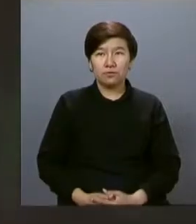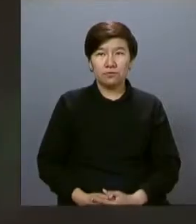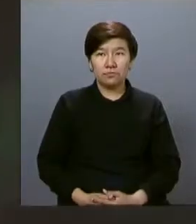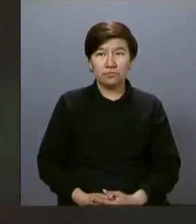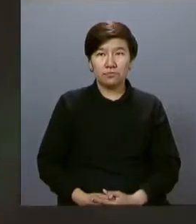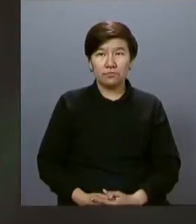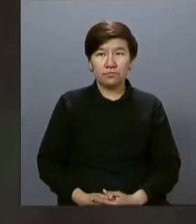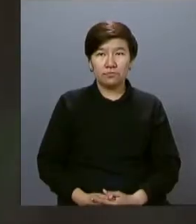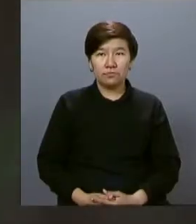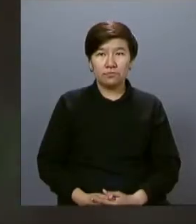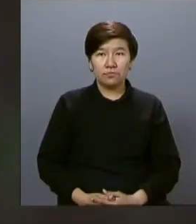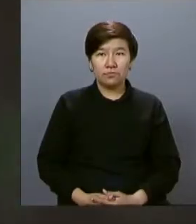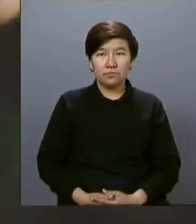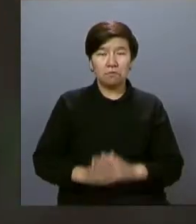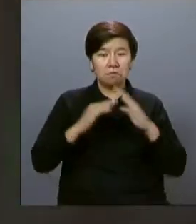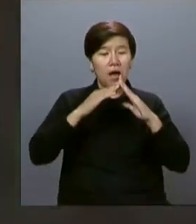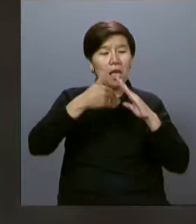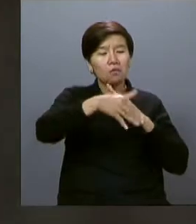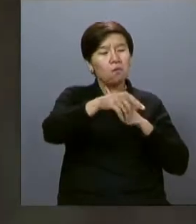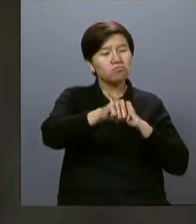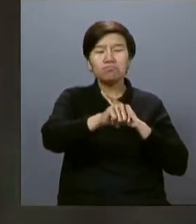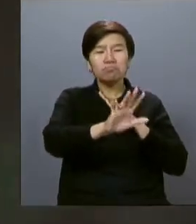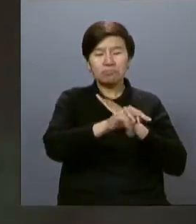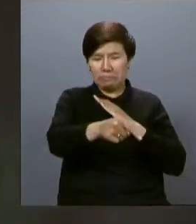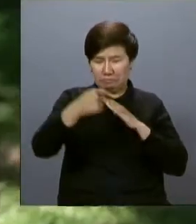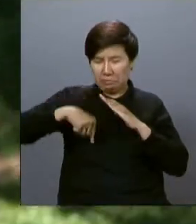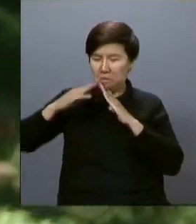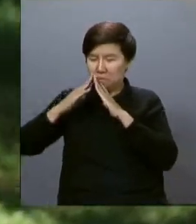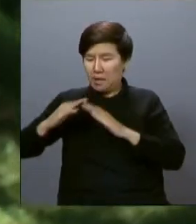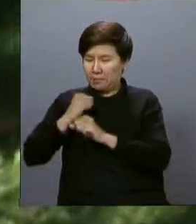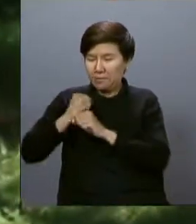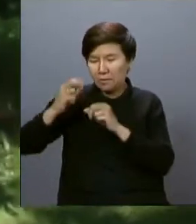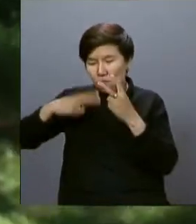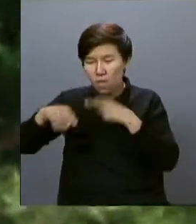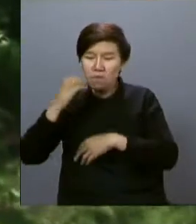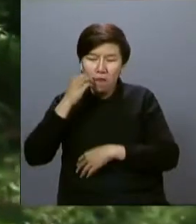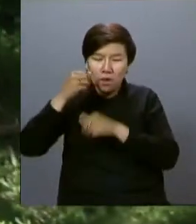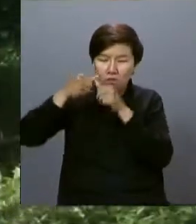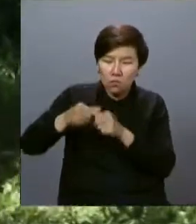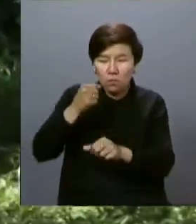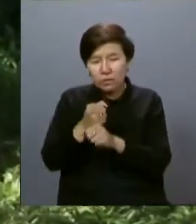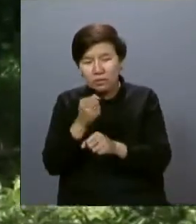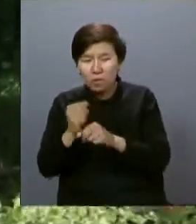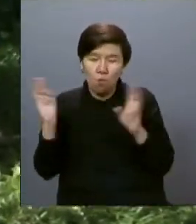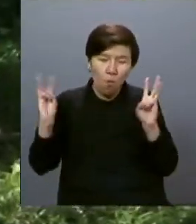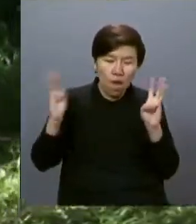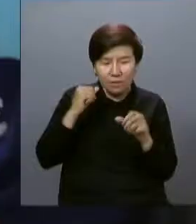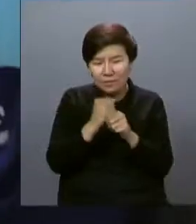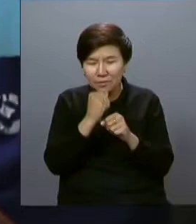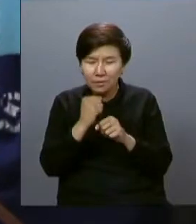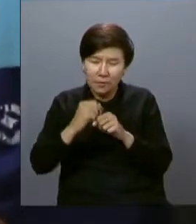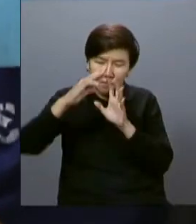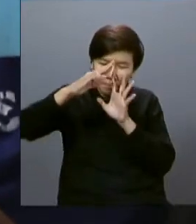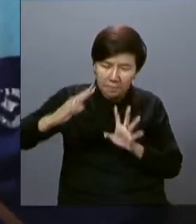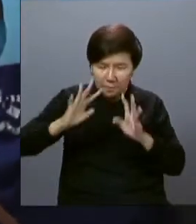ดีว่าเราไปทำงานย่างข้างนอกบ้านคือว่าทำงานในครอบครัวกันดูแลบ้านทั้งบ้านทำนู่นทำนี่ได้เลย